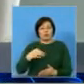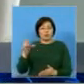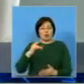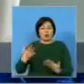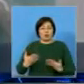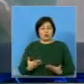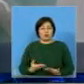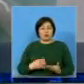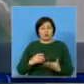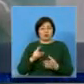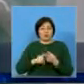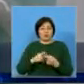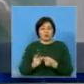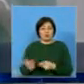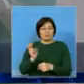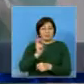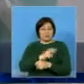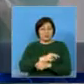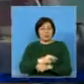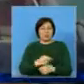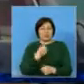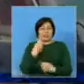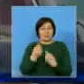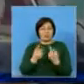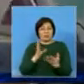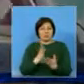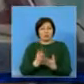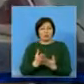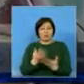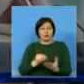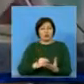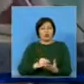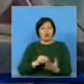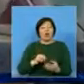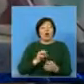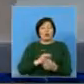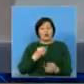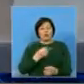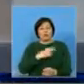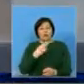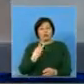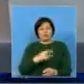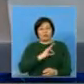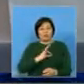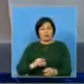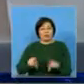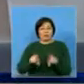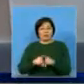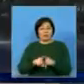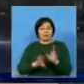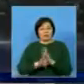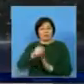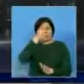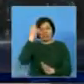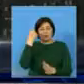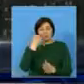тұрады. Вирус негізінен сырттан келгендерден анықталған. Бүгінгі күні аурушаңдықтың өсу деңгейі 0,2% құрады. Жыл басынан бері